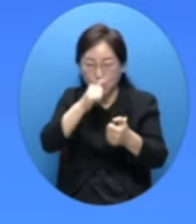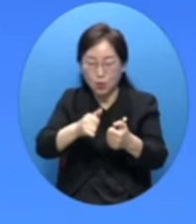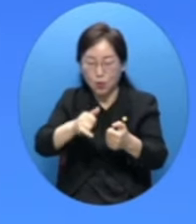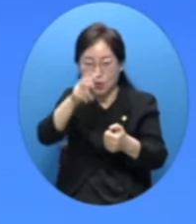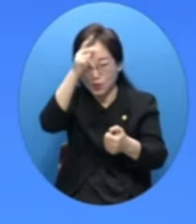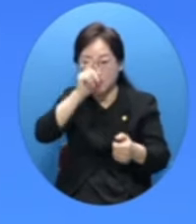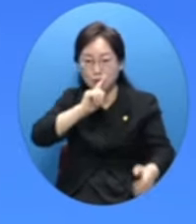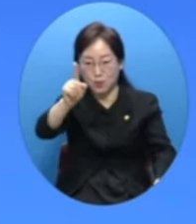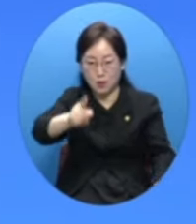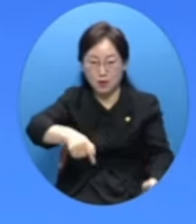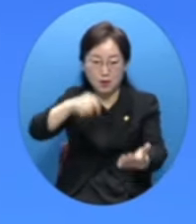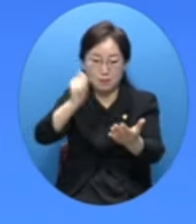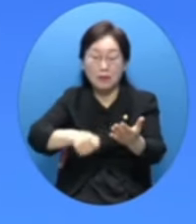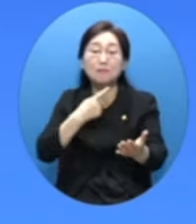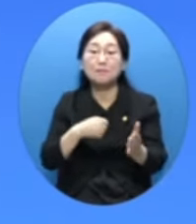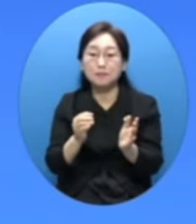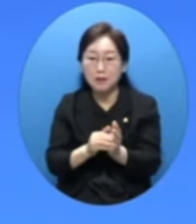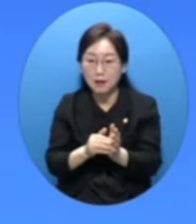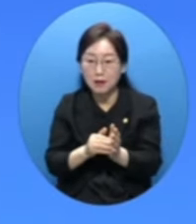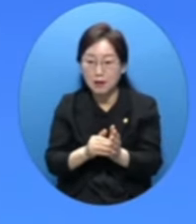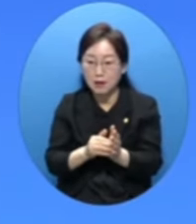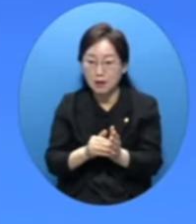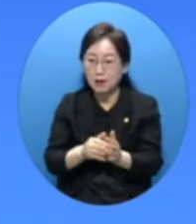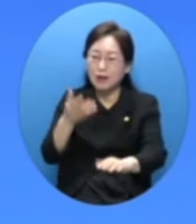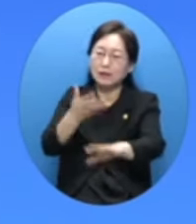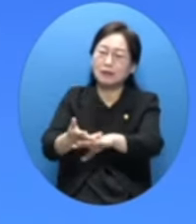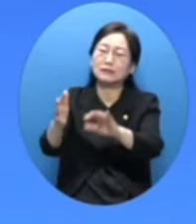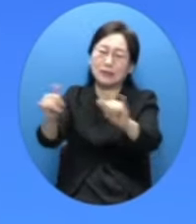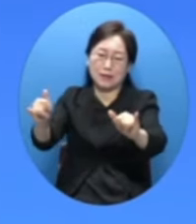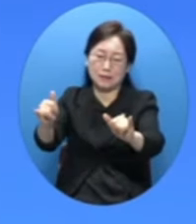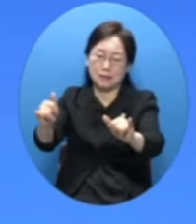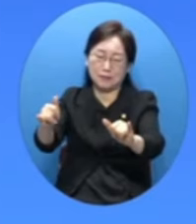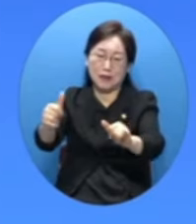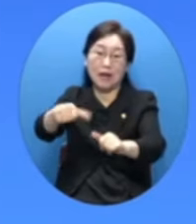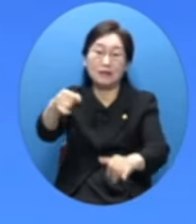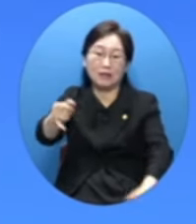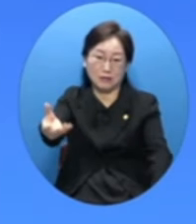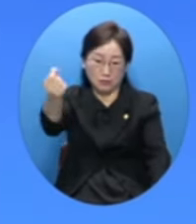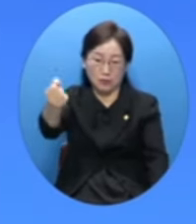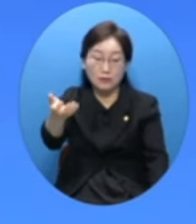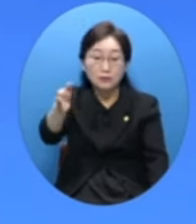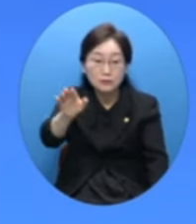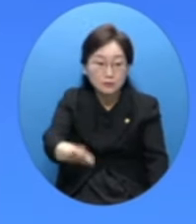그랬는데 그 애들은 다 남의 애들이었습니다. 그런데 자기 아들이 죽고 나니까